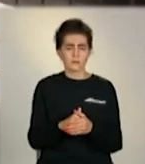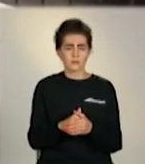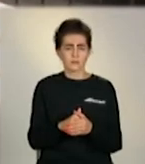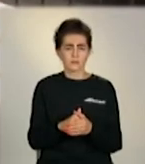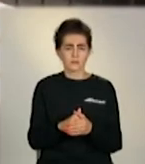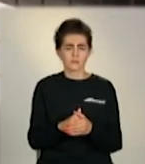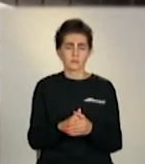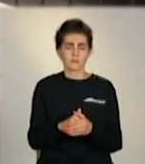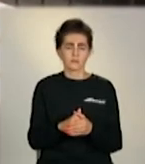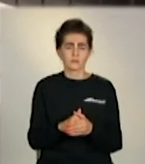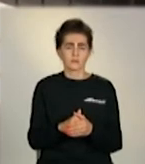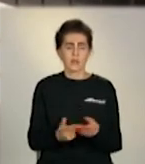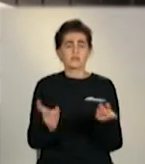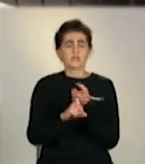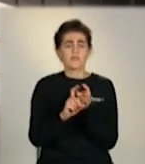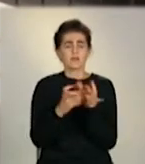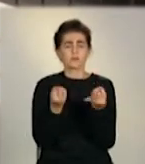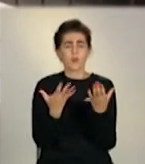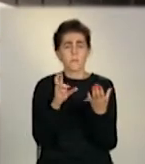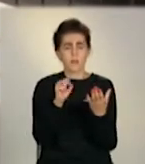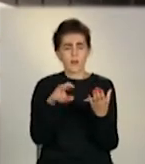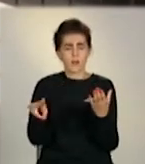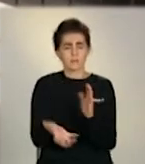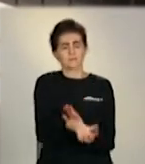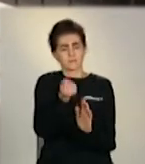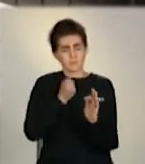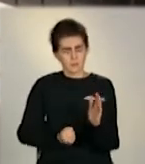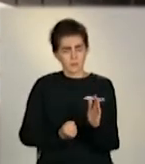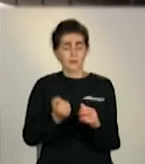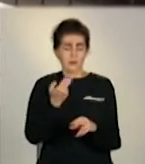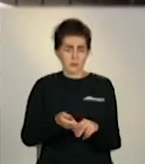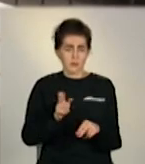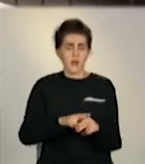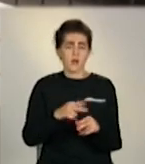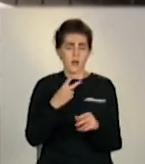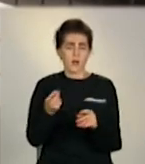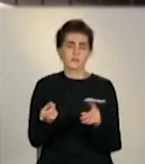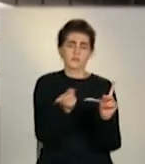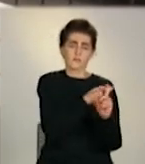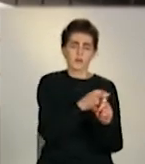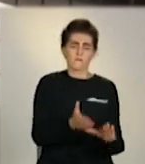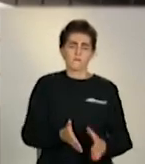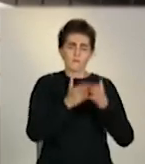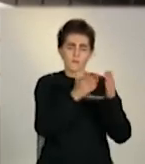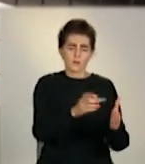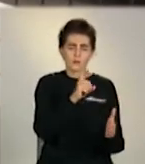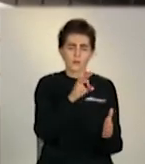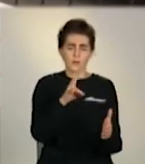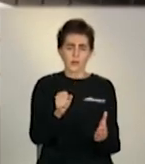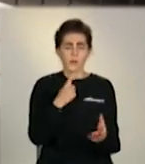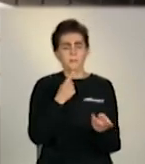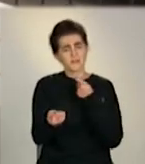как бы, в зависимости от того, сколько баллов человек набирает, он относится либо к зоне